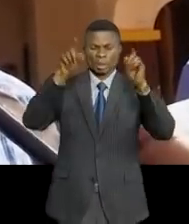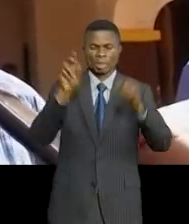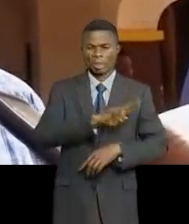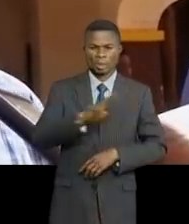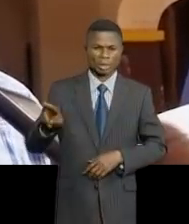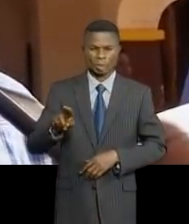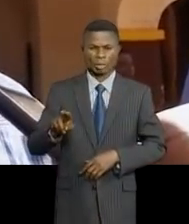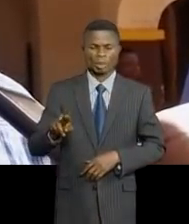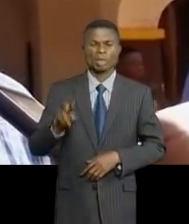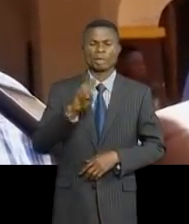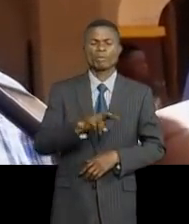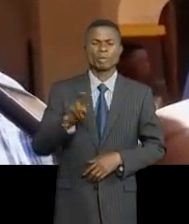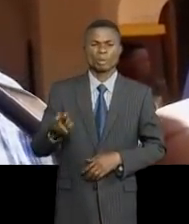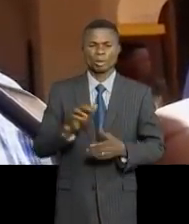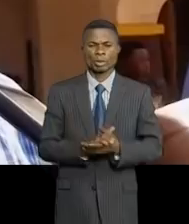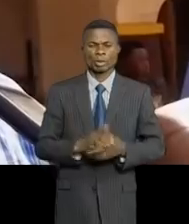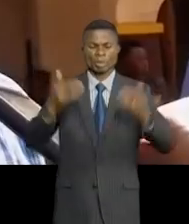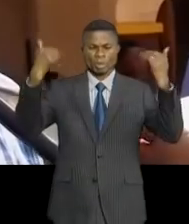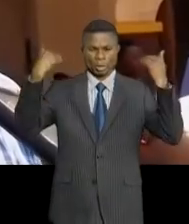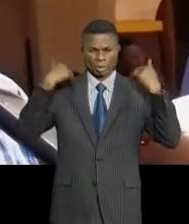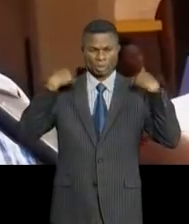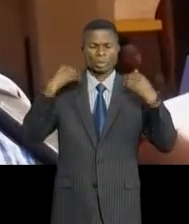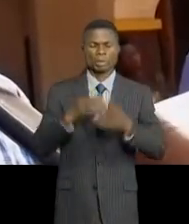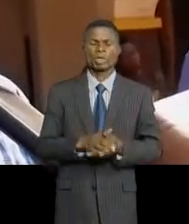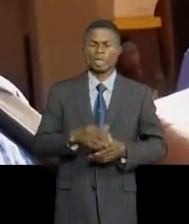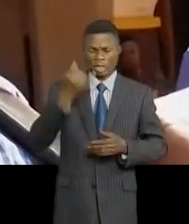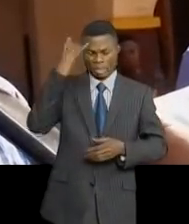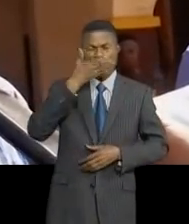2022. Non, l'autorité a été très, très positive.